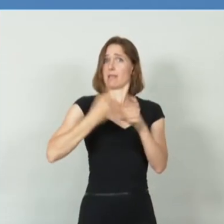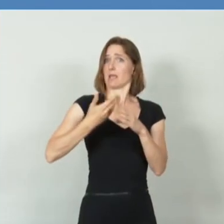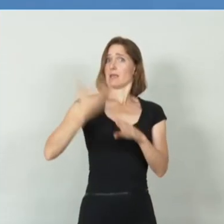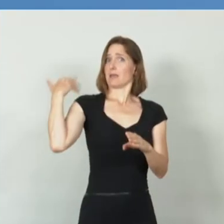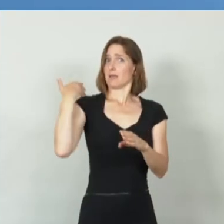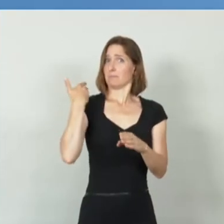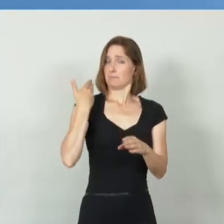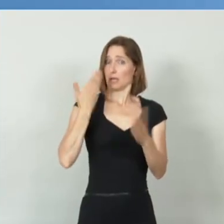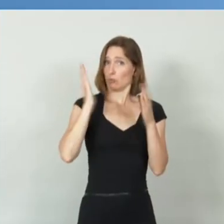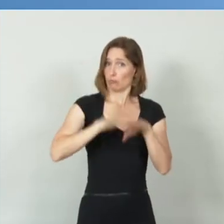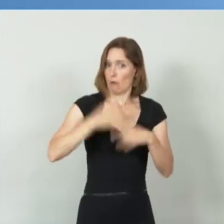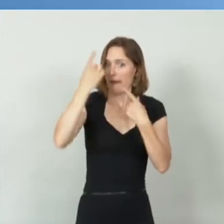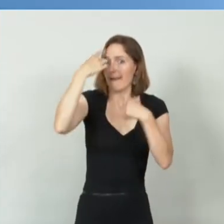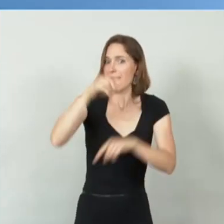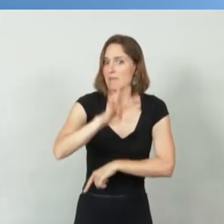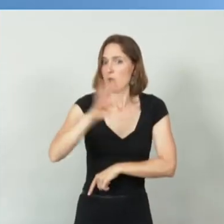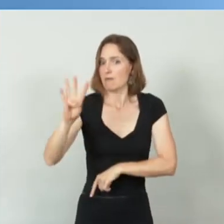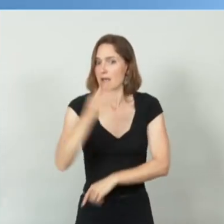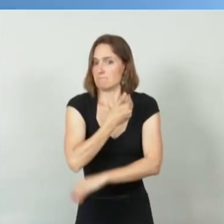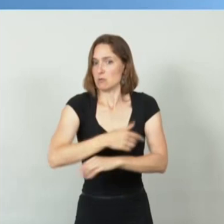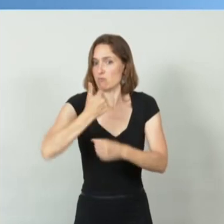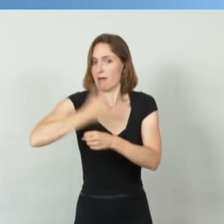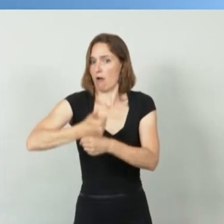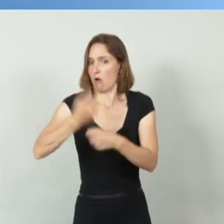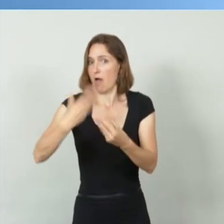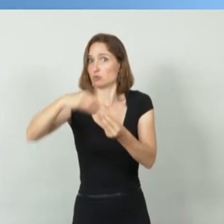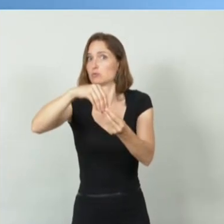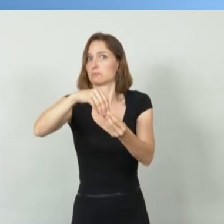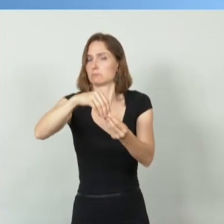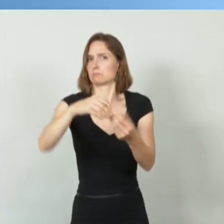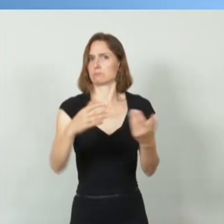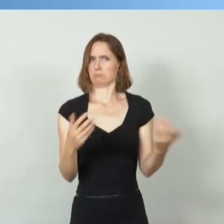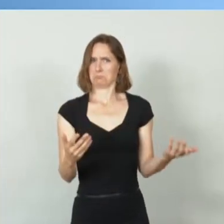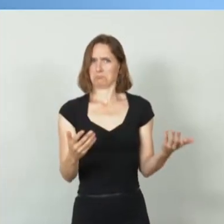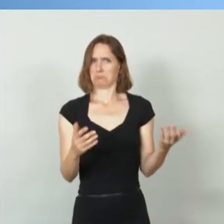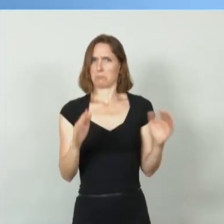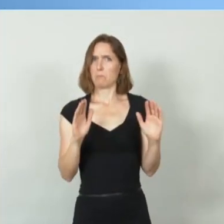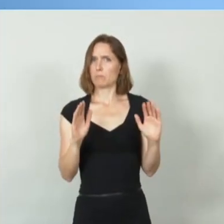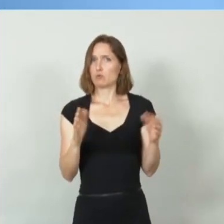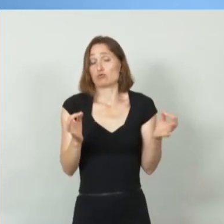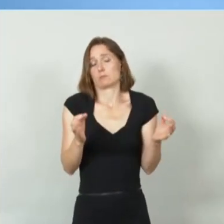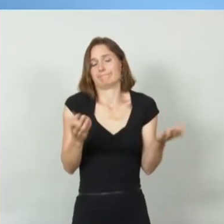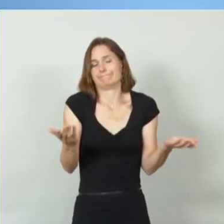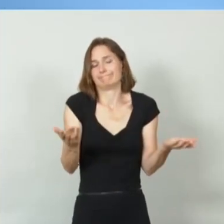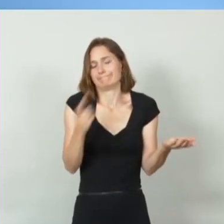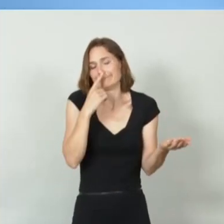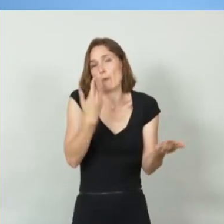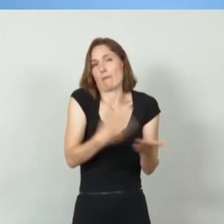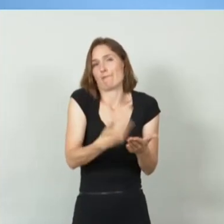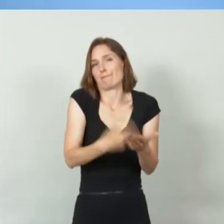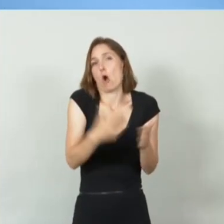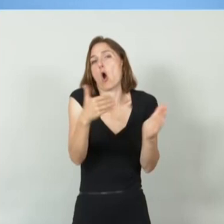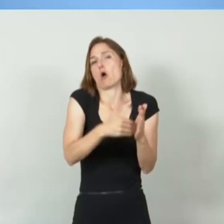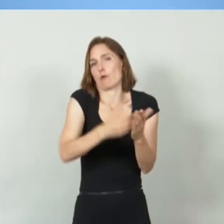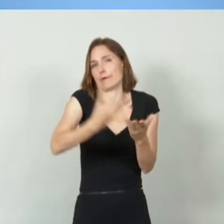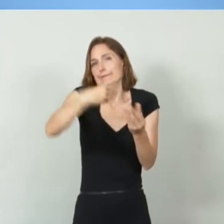millions aux Grenoblois supplémentaires par an d'ailleurs cela continue à démontrer s'il le fallait encore que vous dépensez de